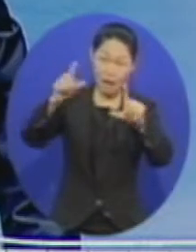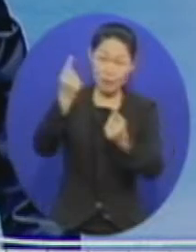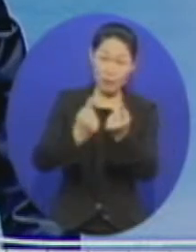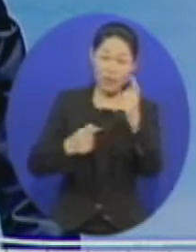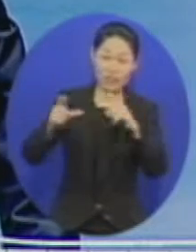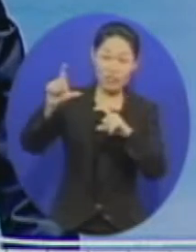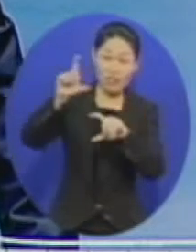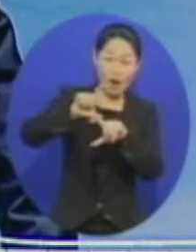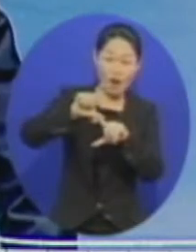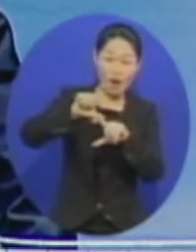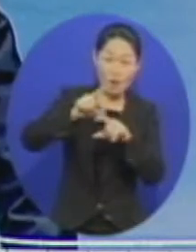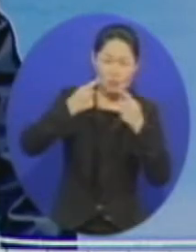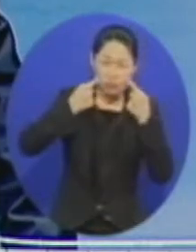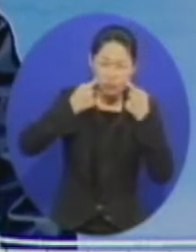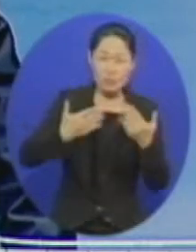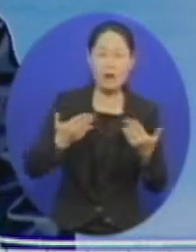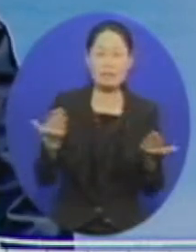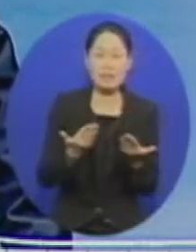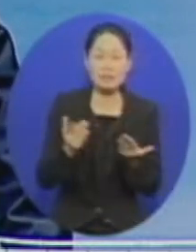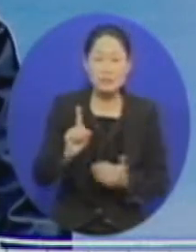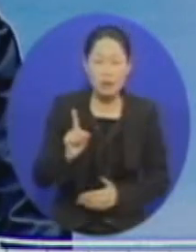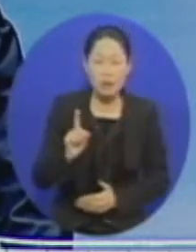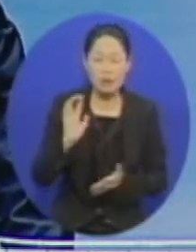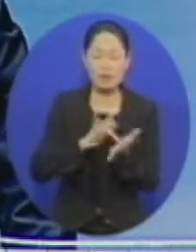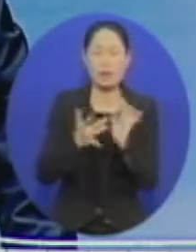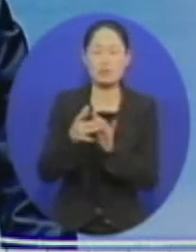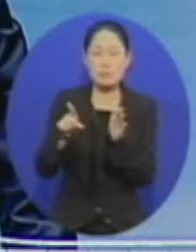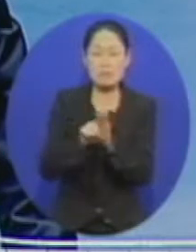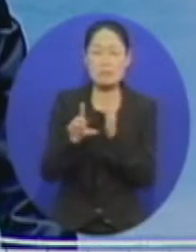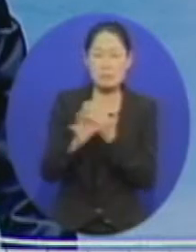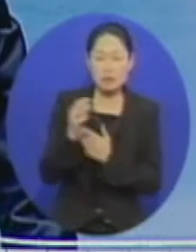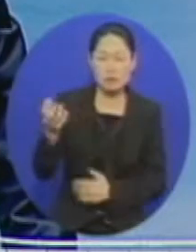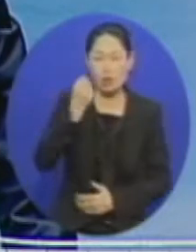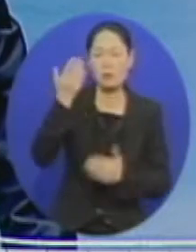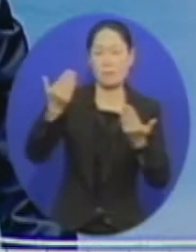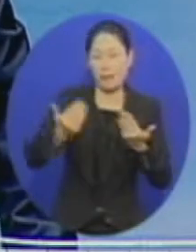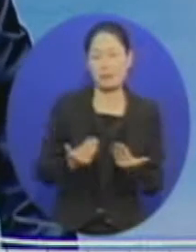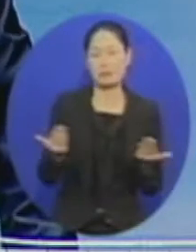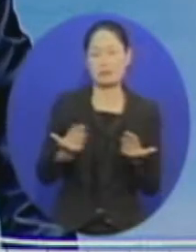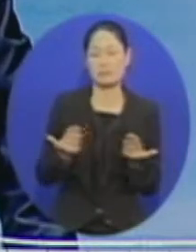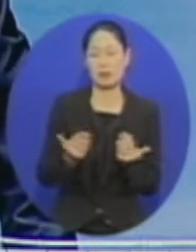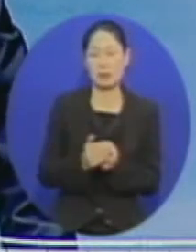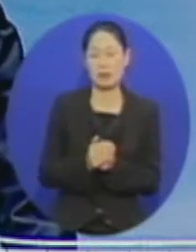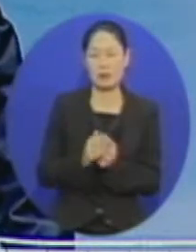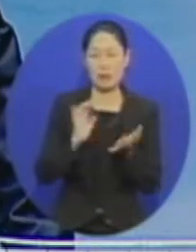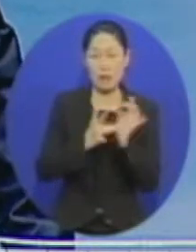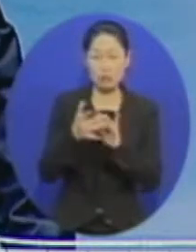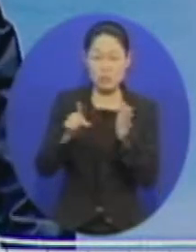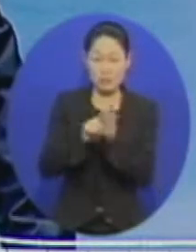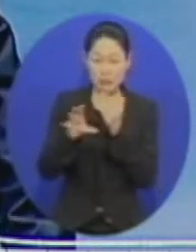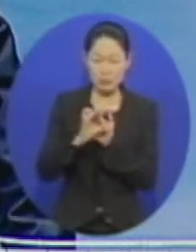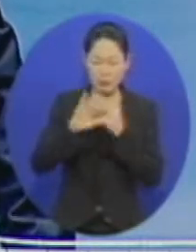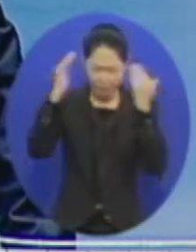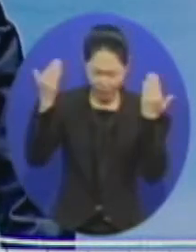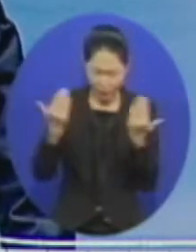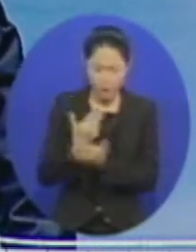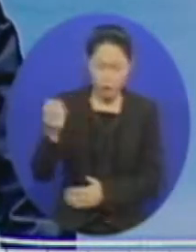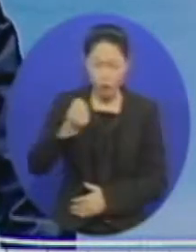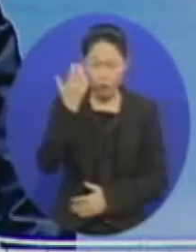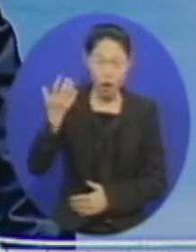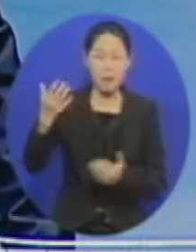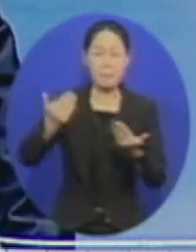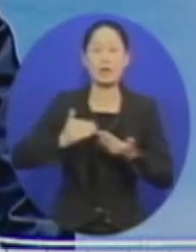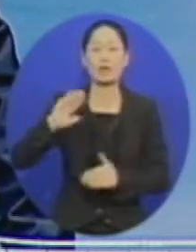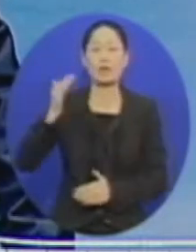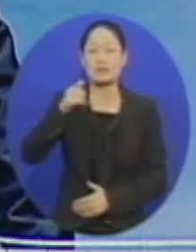더 분명한 사실이 예수 믿으면 성령 받는 거예요 이 주를 믿으면 다 성령 받게 돼 있어요 이런 하나님의